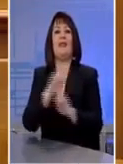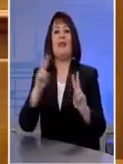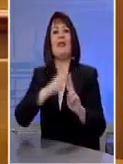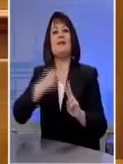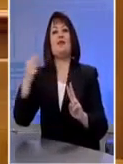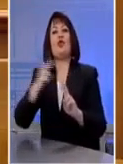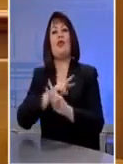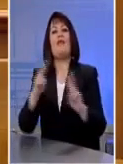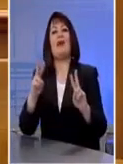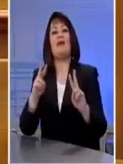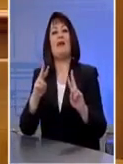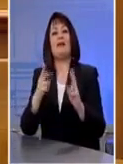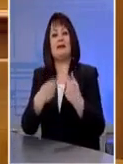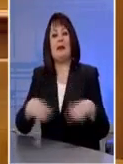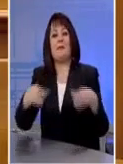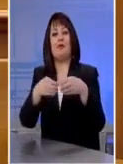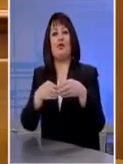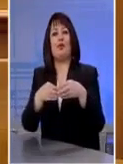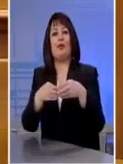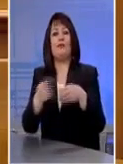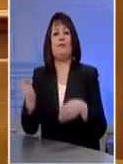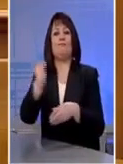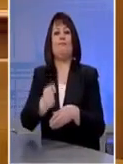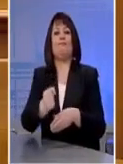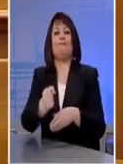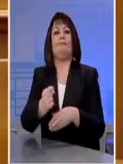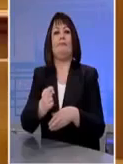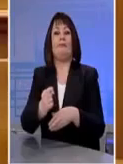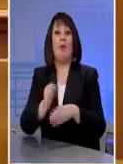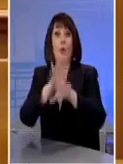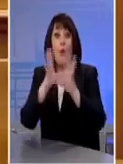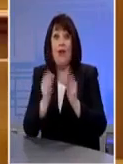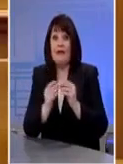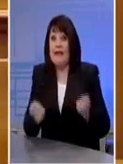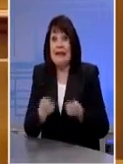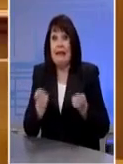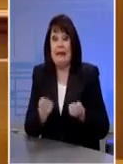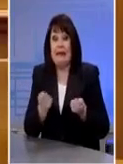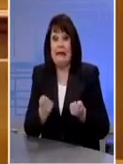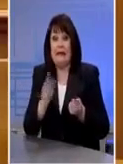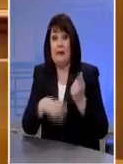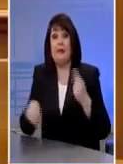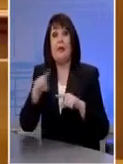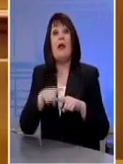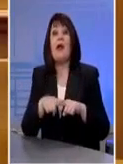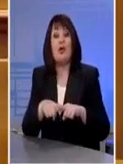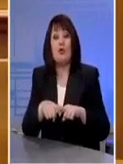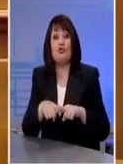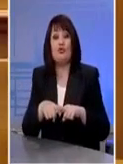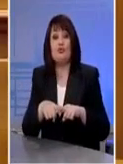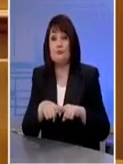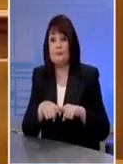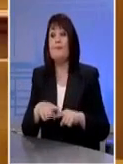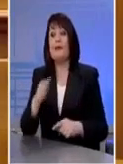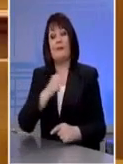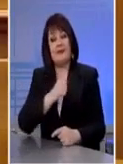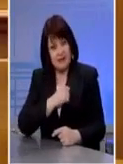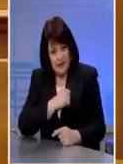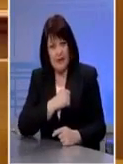Τι συμβαίνει με όλα αυτά? Με όλα αυτά ο ελληνικός λαός